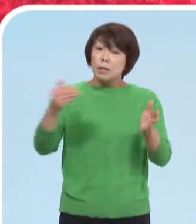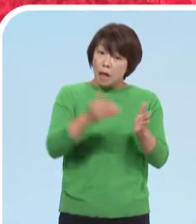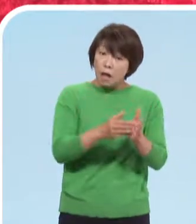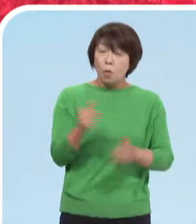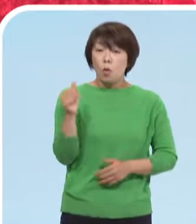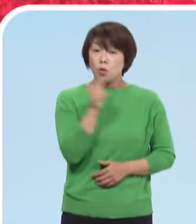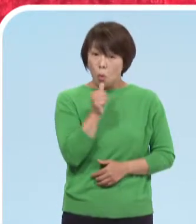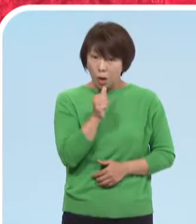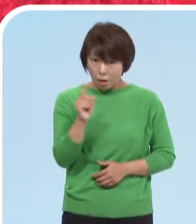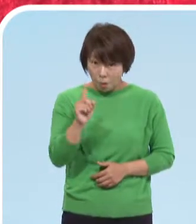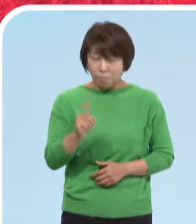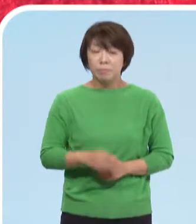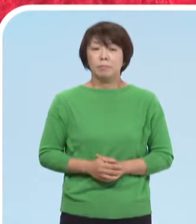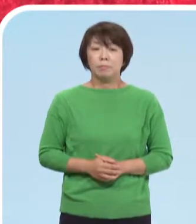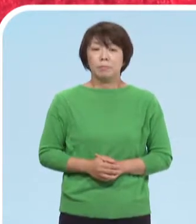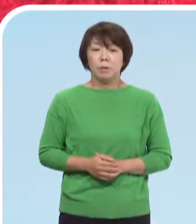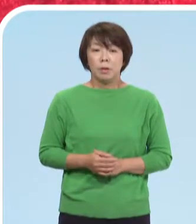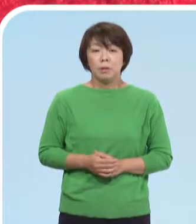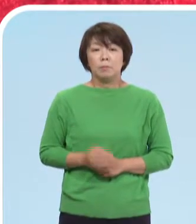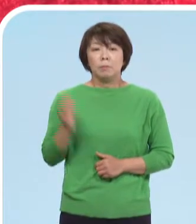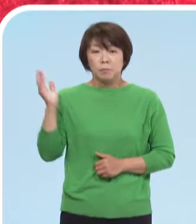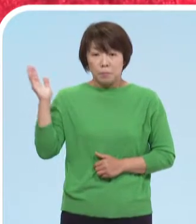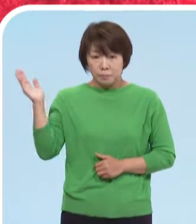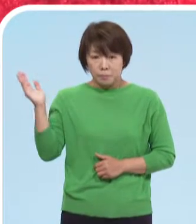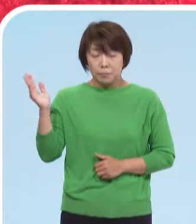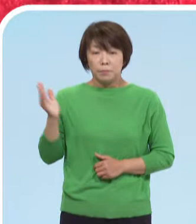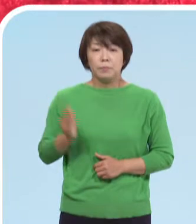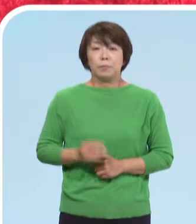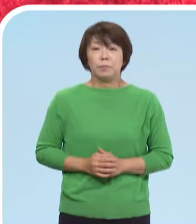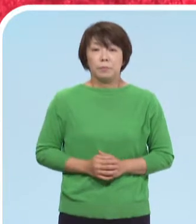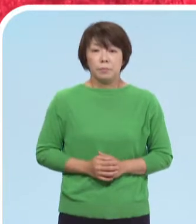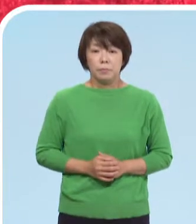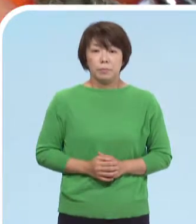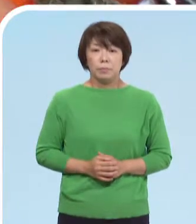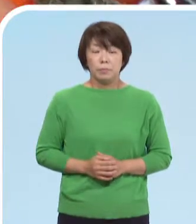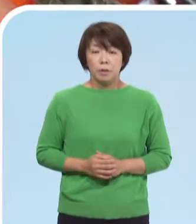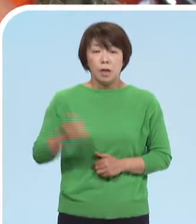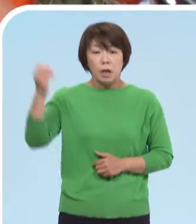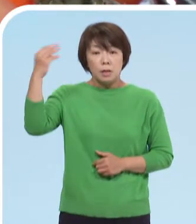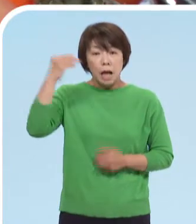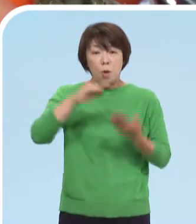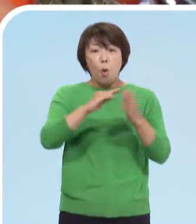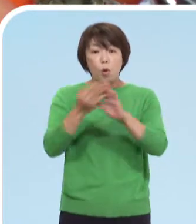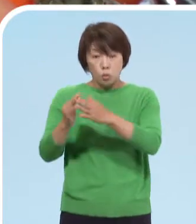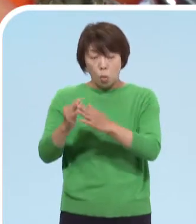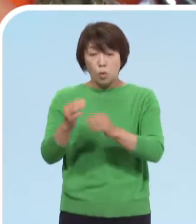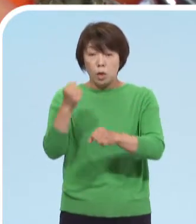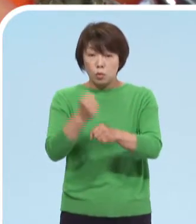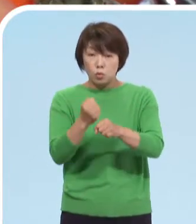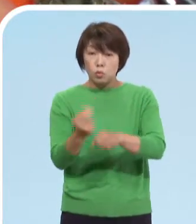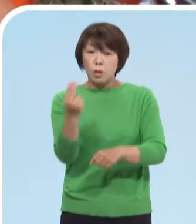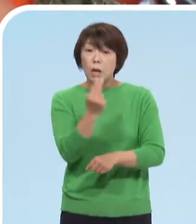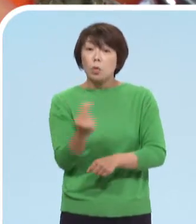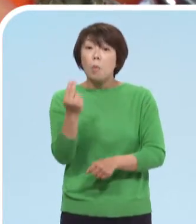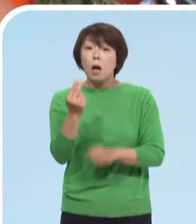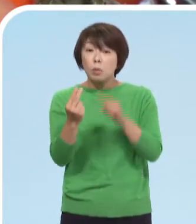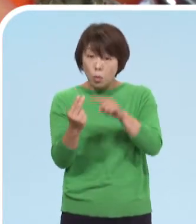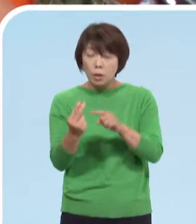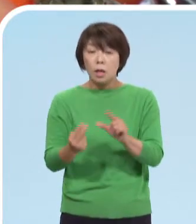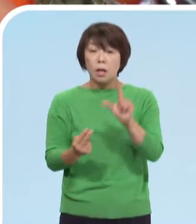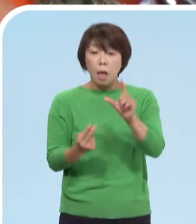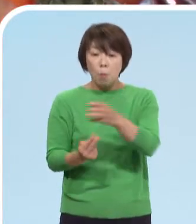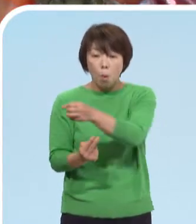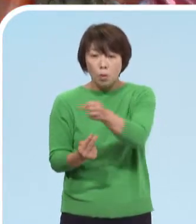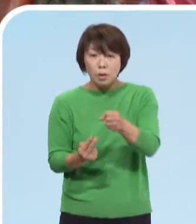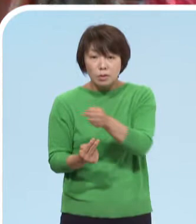最後にご紹介するのは夢あかねトマトジャム。佐用町のブランドトマト夢あかねにレモン